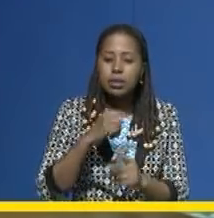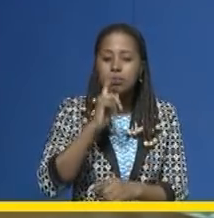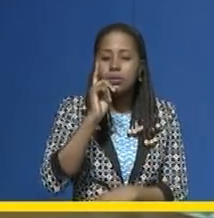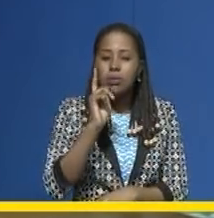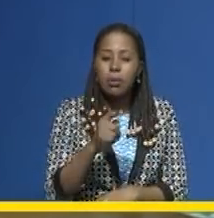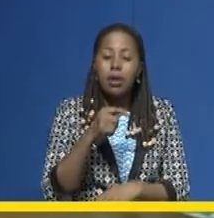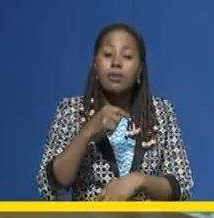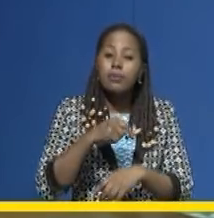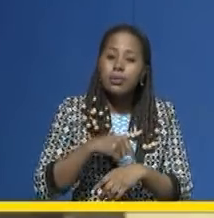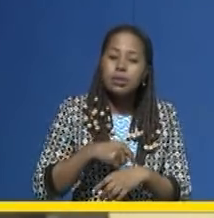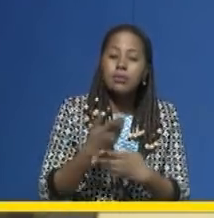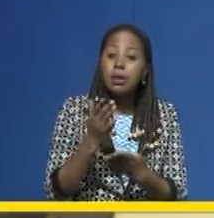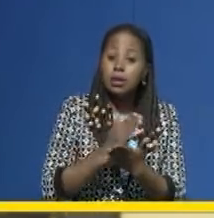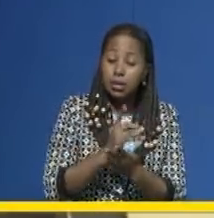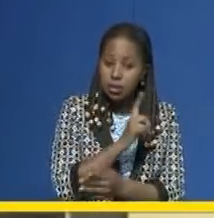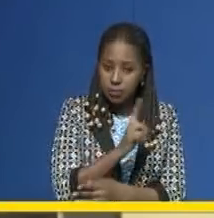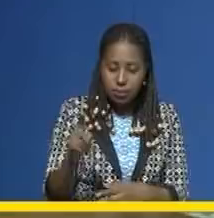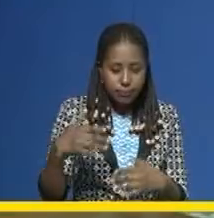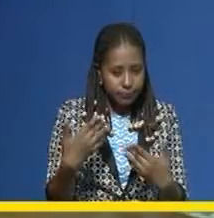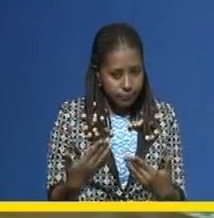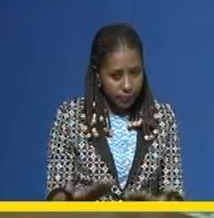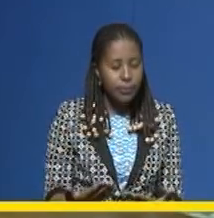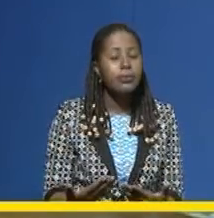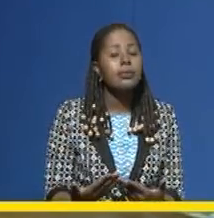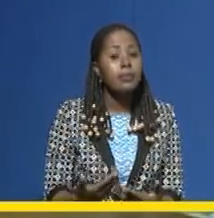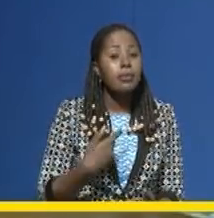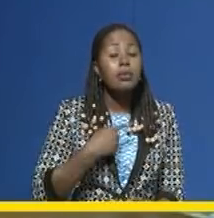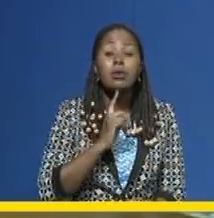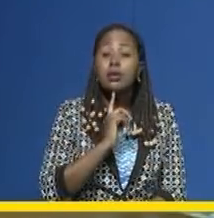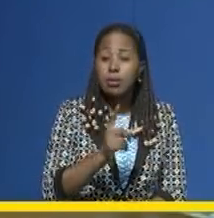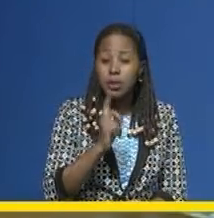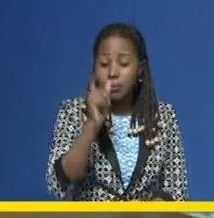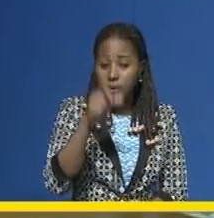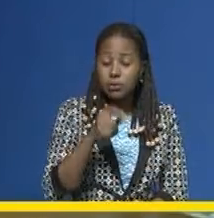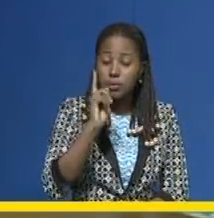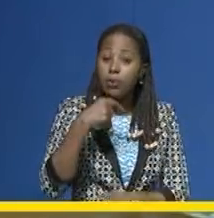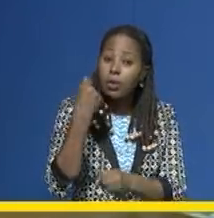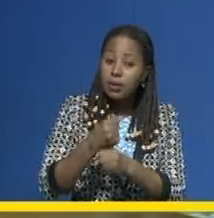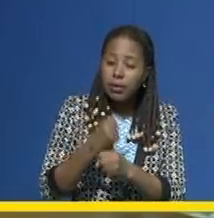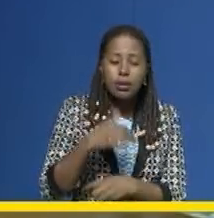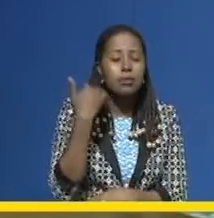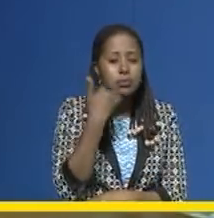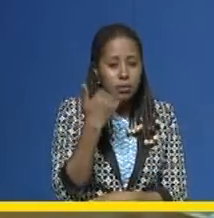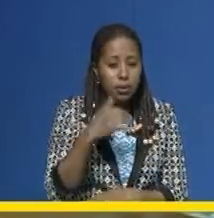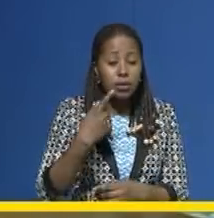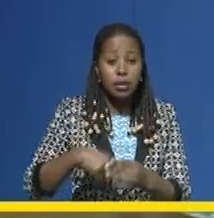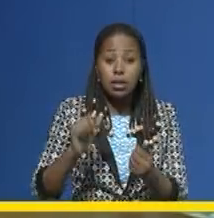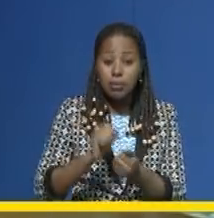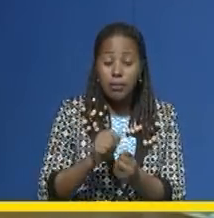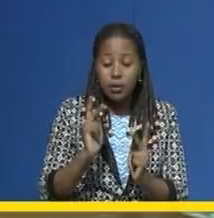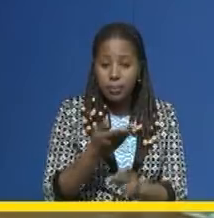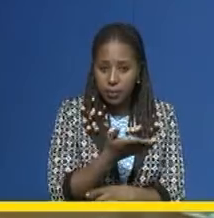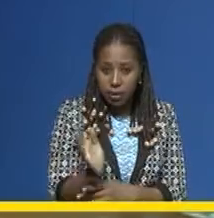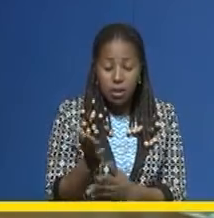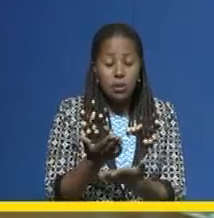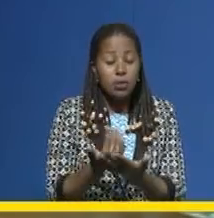na vipindi vya katikati ya wiki. Sasa ninawakemea watu wanaofanya mizaha kwenye swala kama hili,